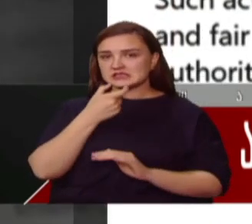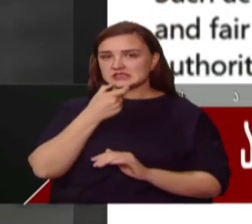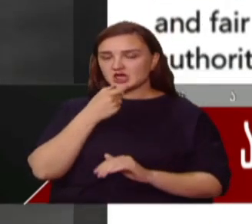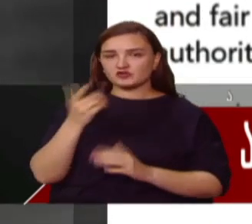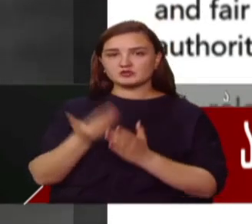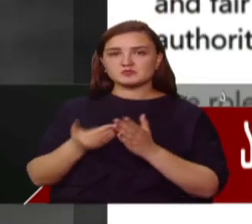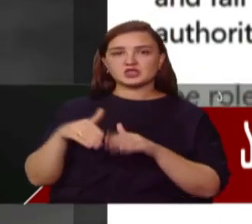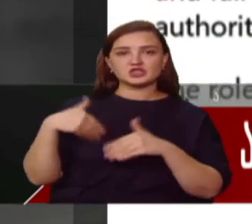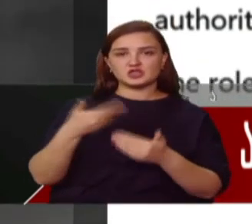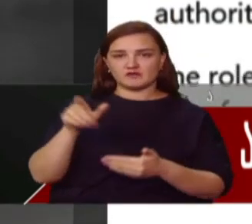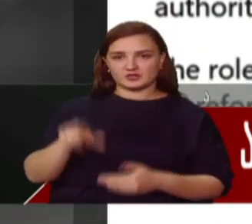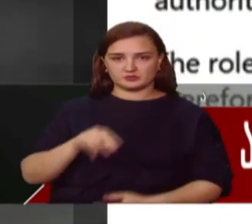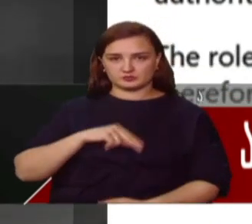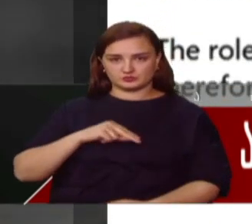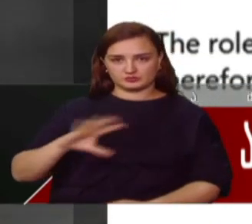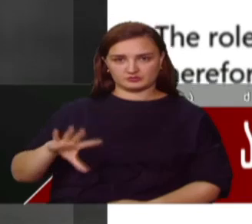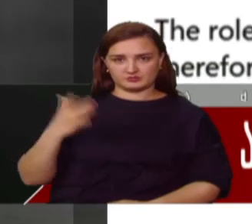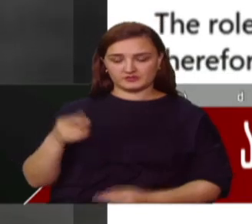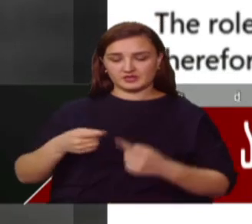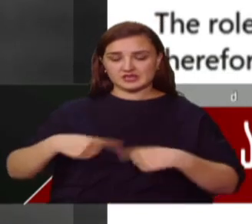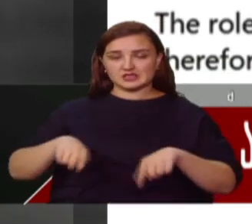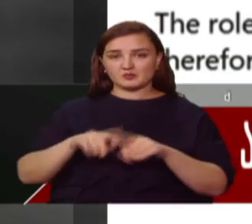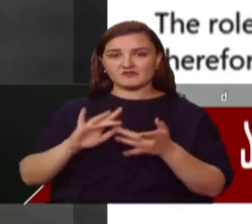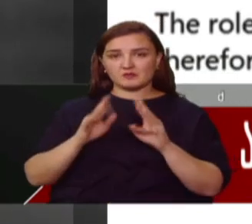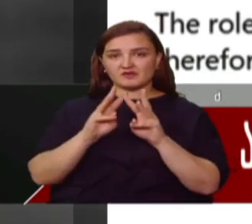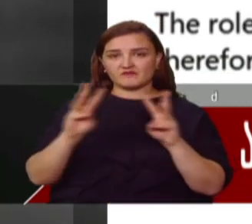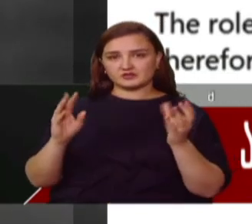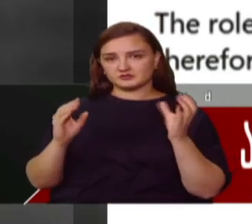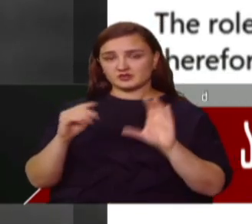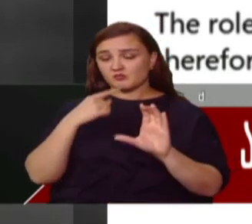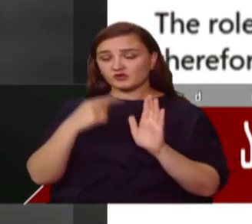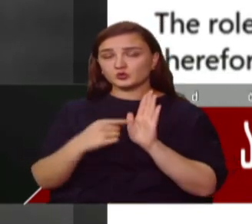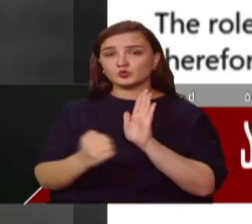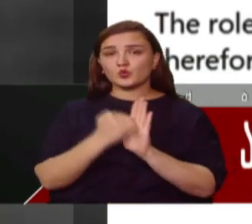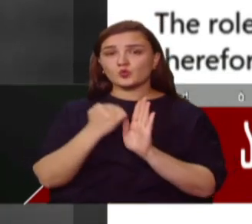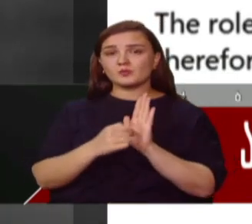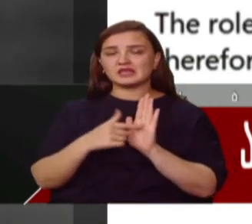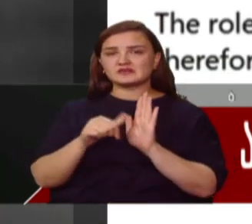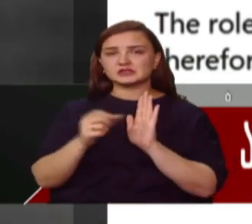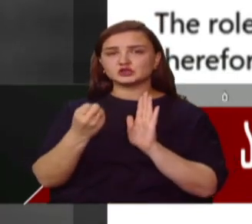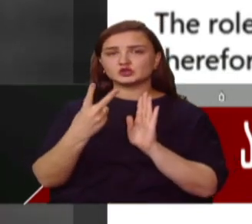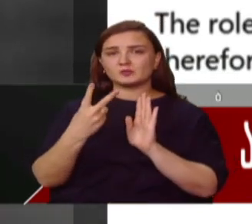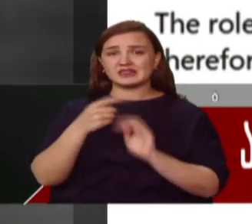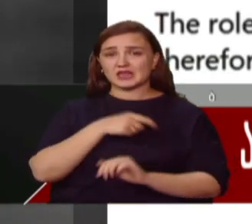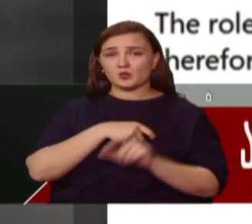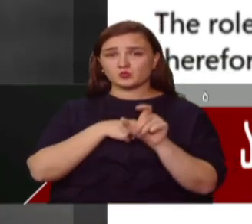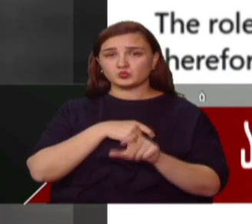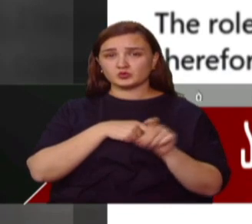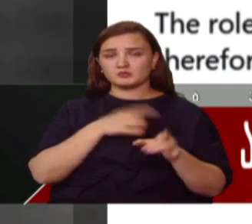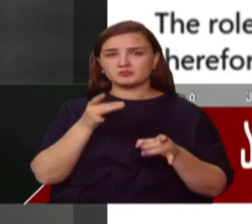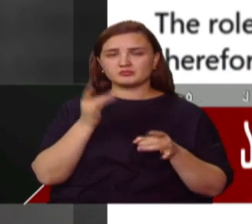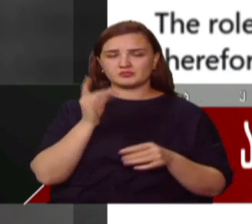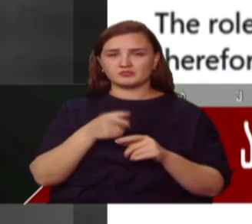სააკაშვილის მრჩევლად მუშაობდა. საპარლამენტო ასამბლეის ვებგვერდზე აღნიშნულია, რომ გამოქვეყნებული დოკუმენტი 612 დეპუტატიდან მხოლოდ